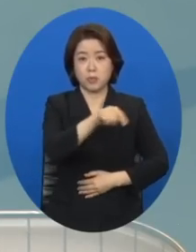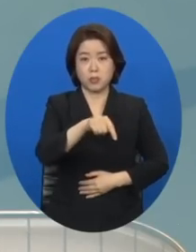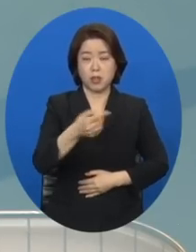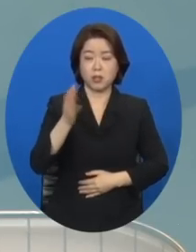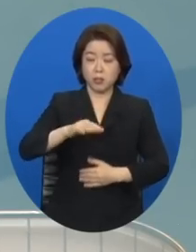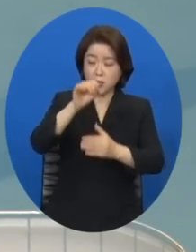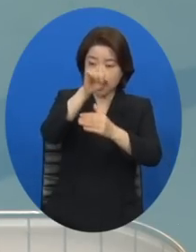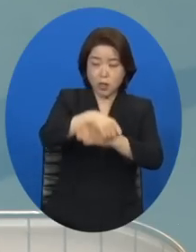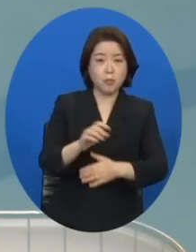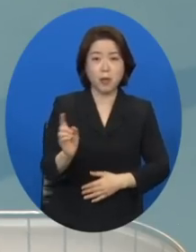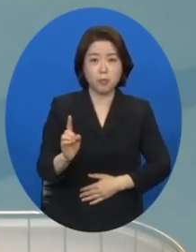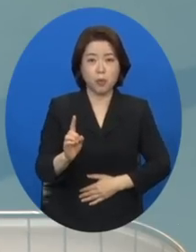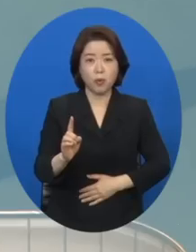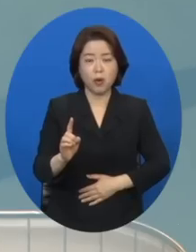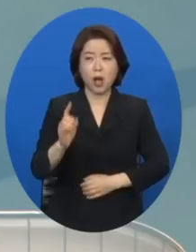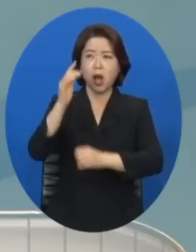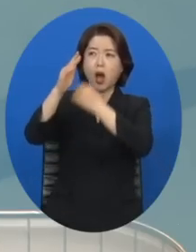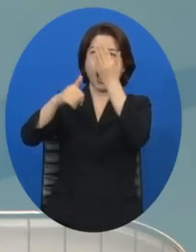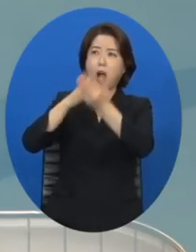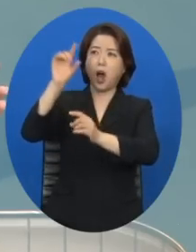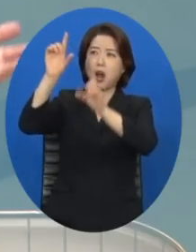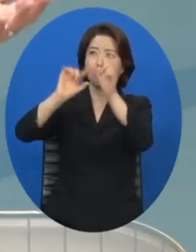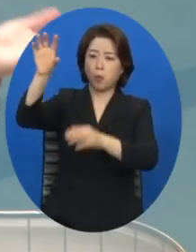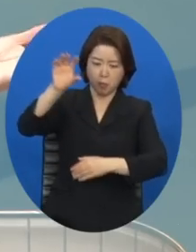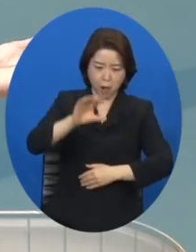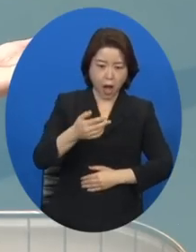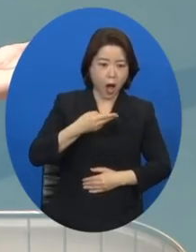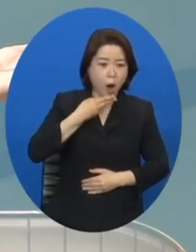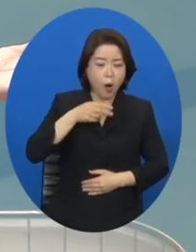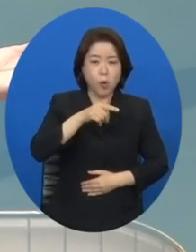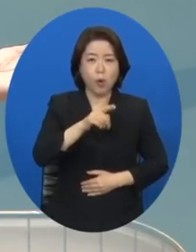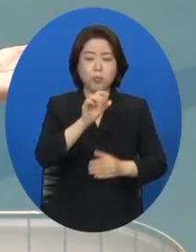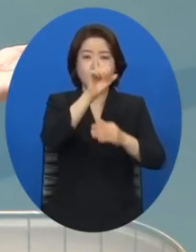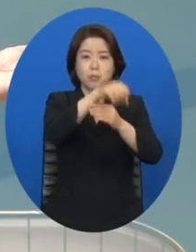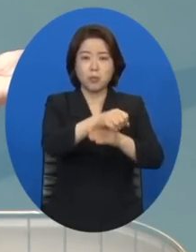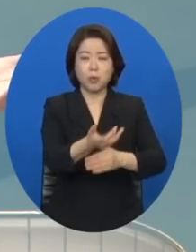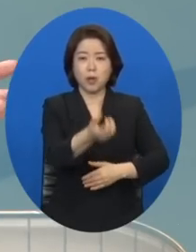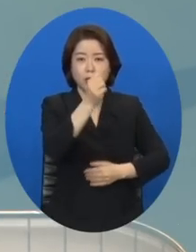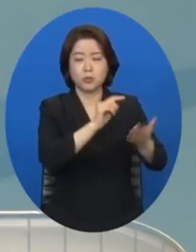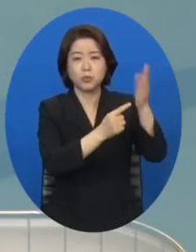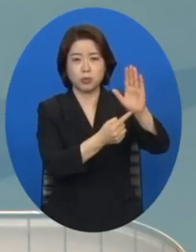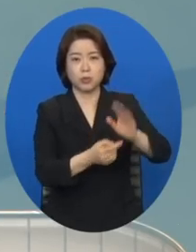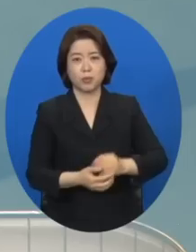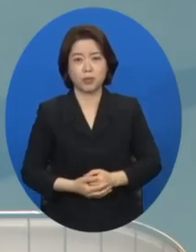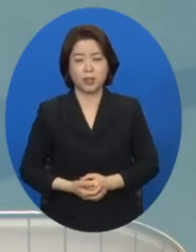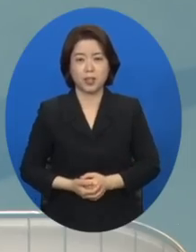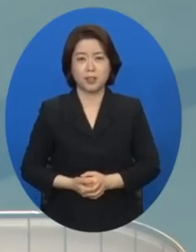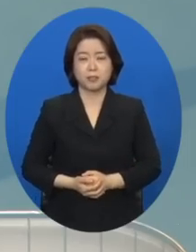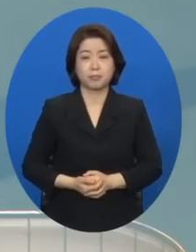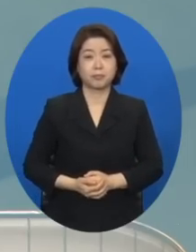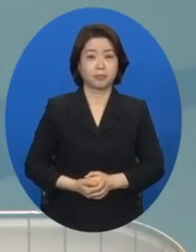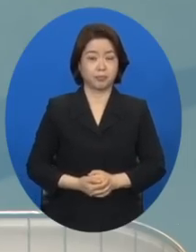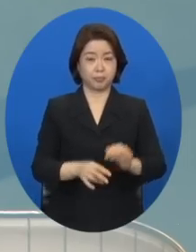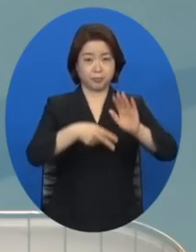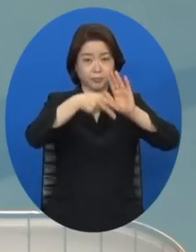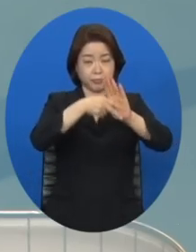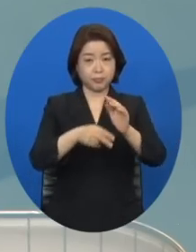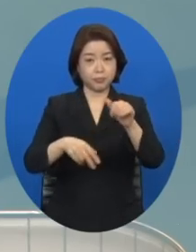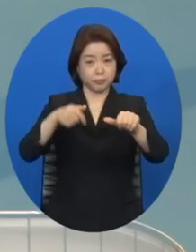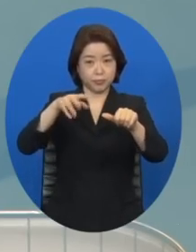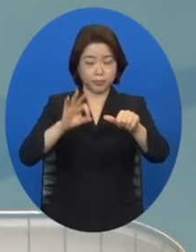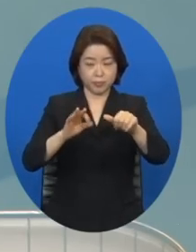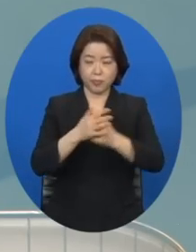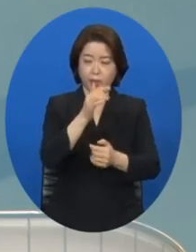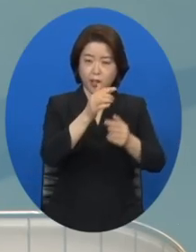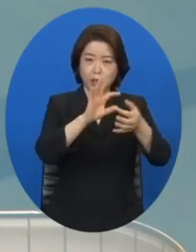전혀 하나님의 모습을 닮지 않는 모습들이 맺혀지더라는 것이죠 이사야 5장은이 포도나무와